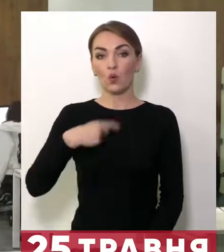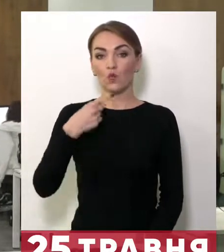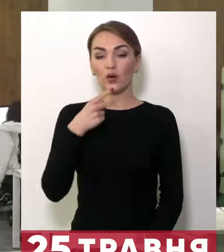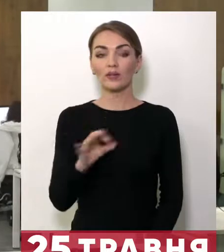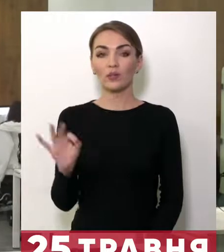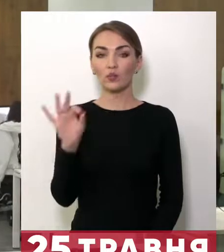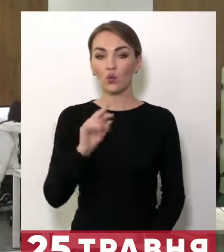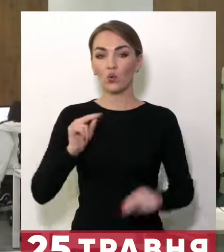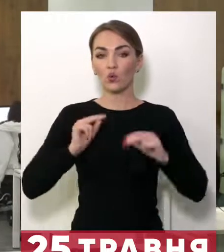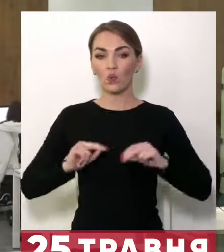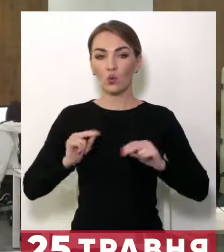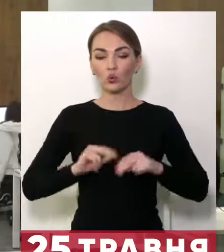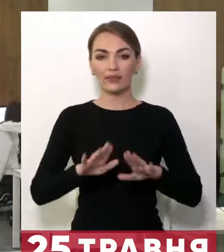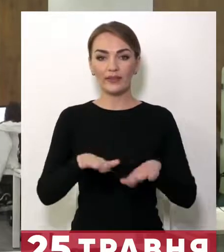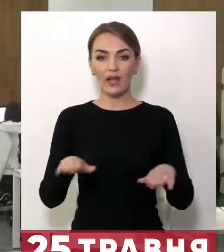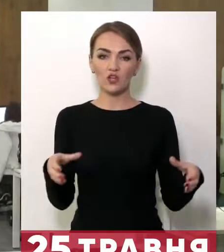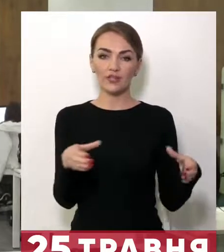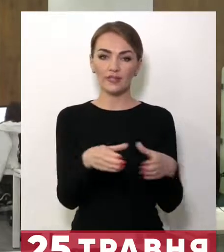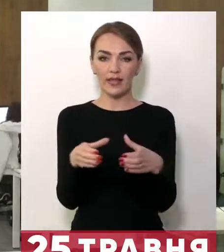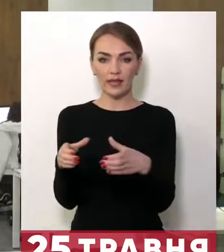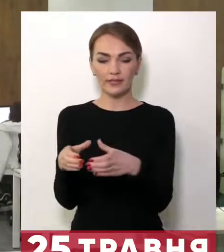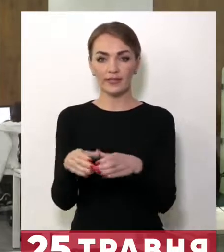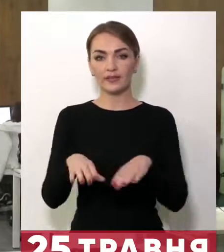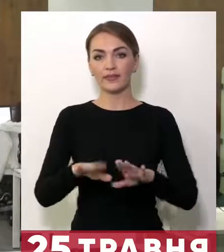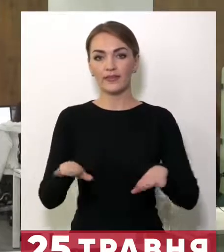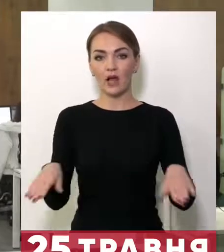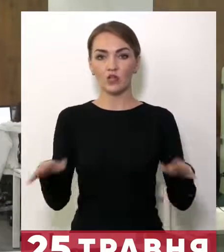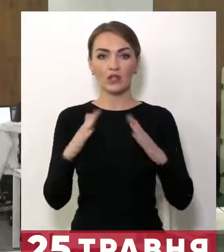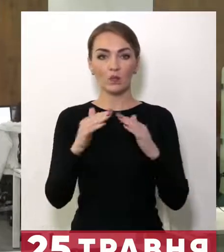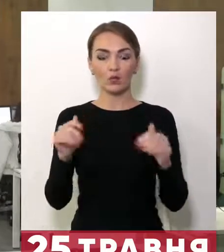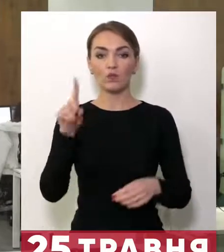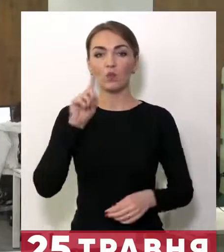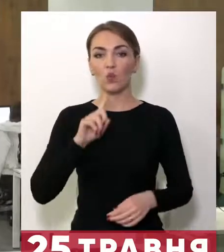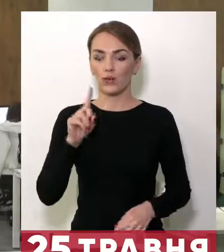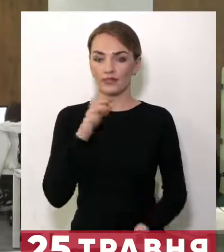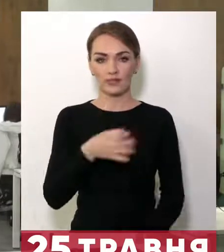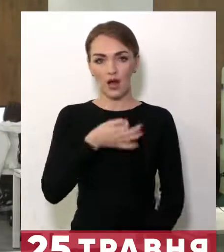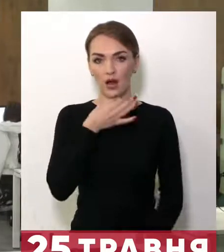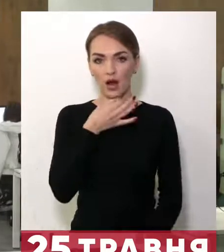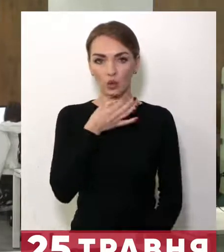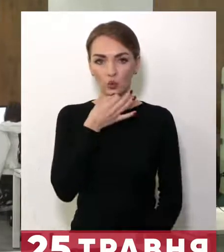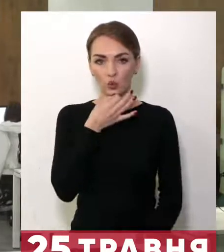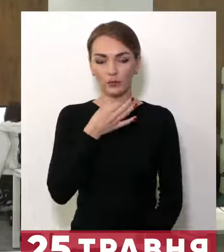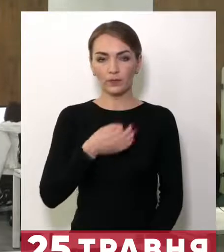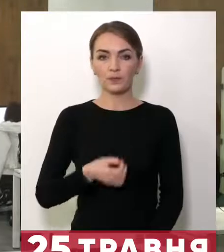Говорити про роботу дитячих секцій та дитячих таборів поки зарано.